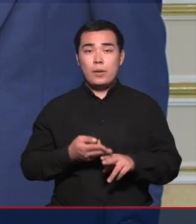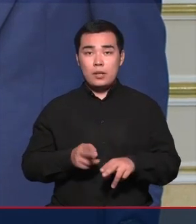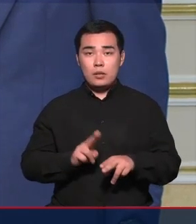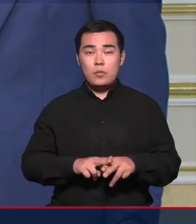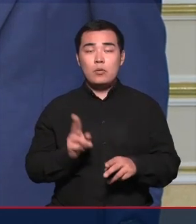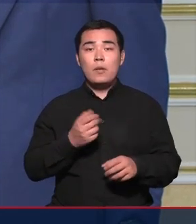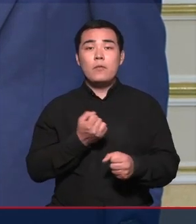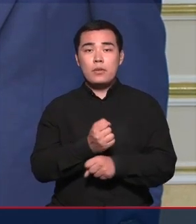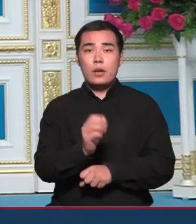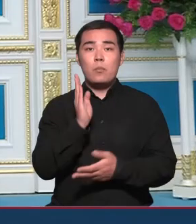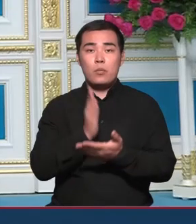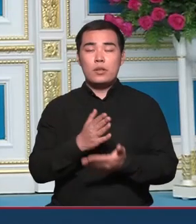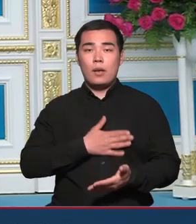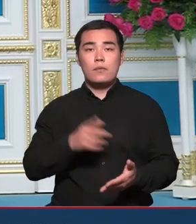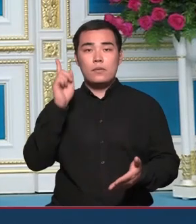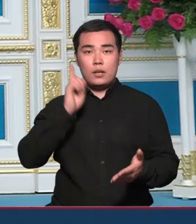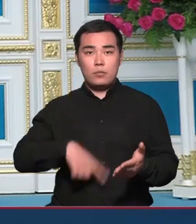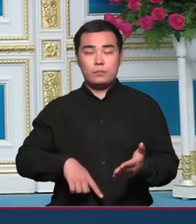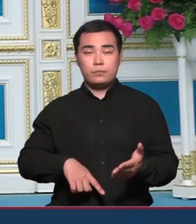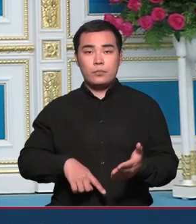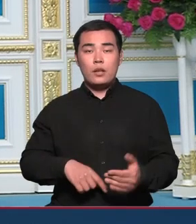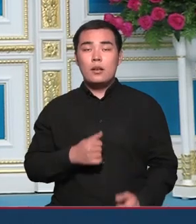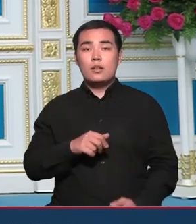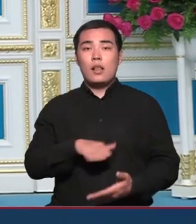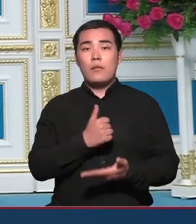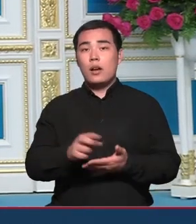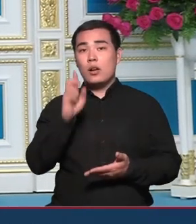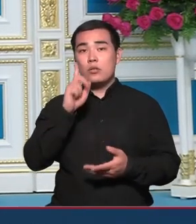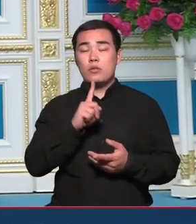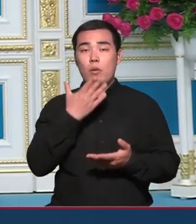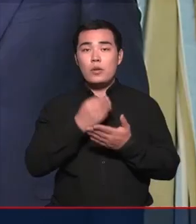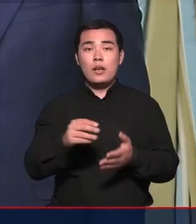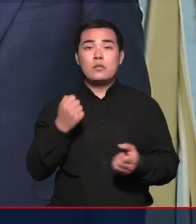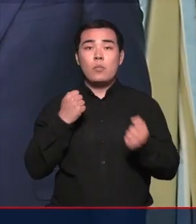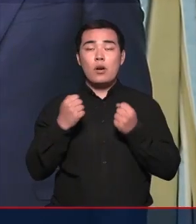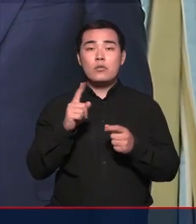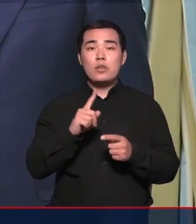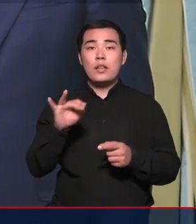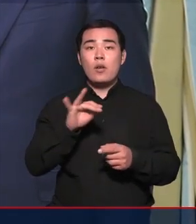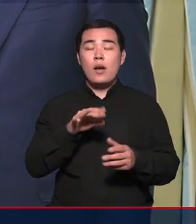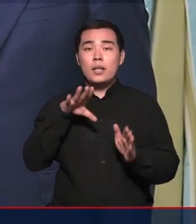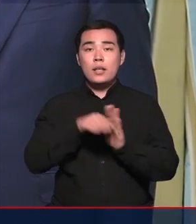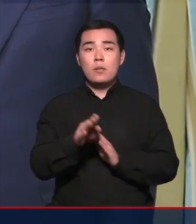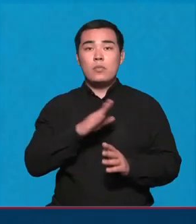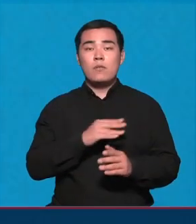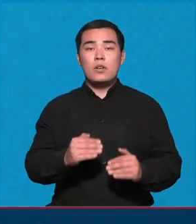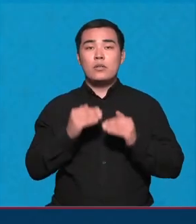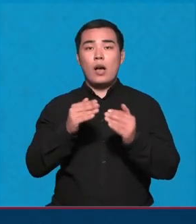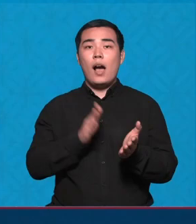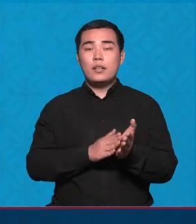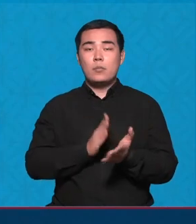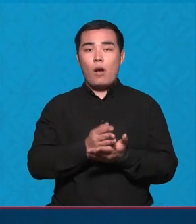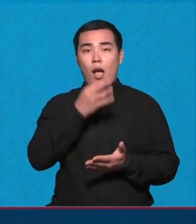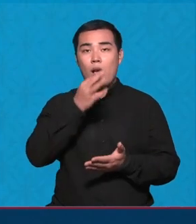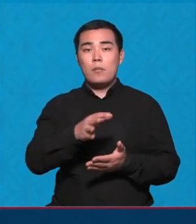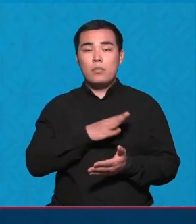жеңімпаз боласыздар деп сенемін. Мемлекет басшысы спорт тарихында өшпес із қалдырған жеңімпаздардың еңбегі әрқашан жоғары бағаланатынын